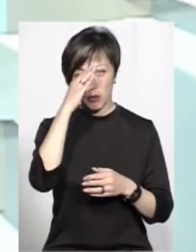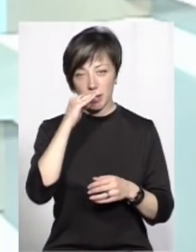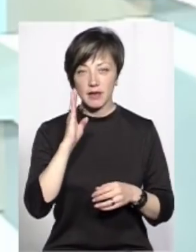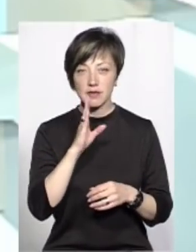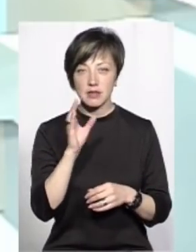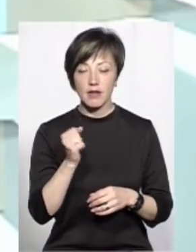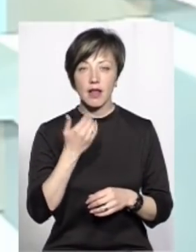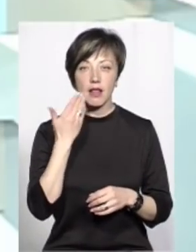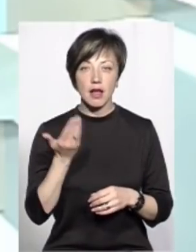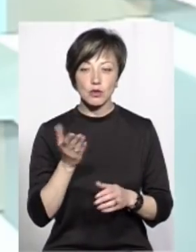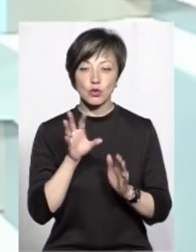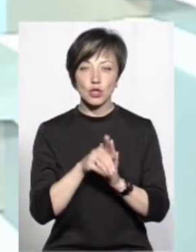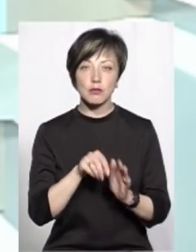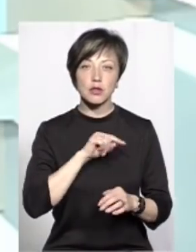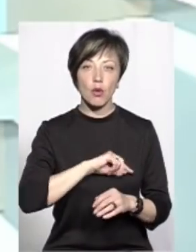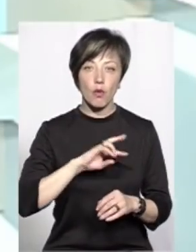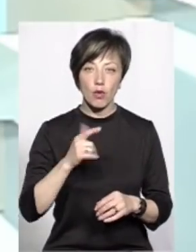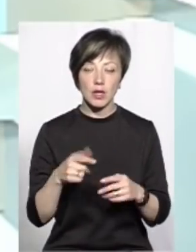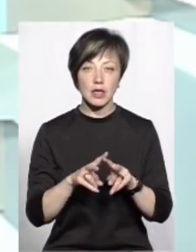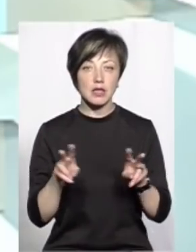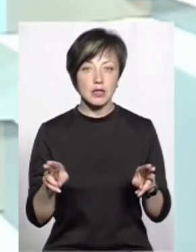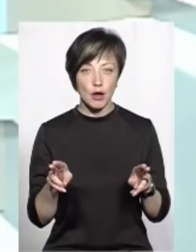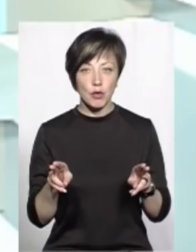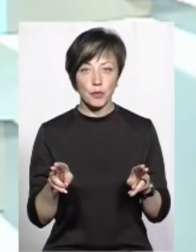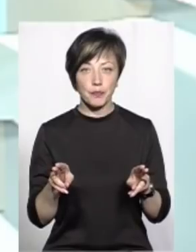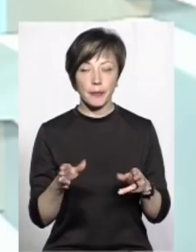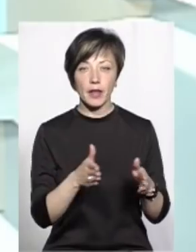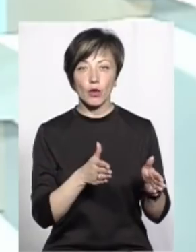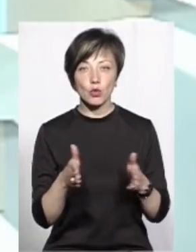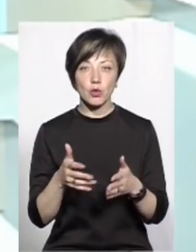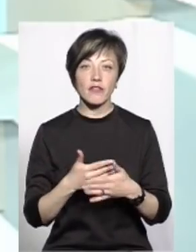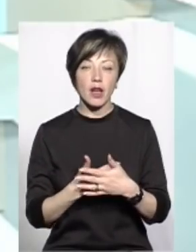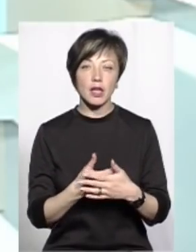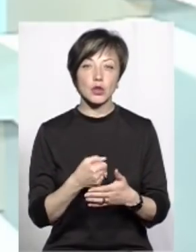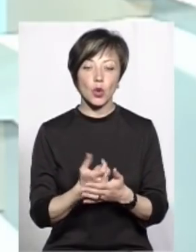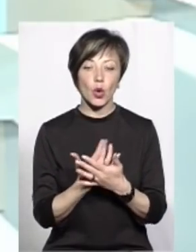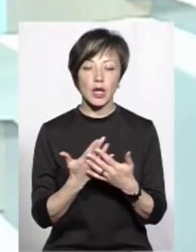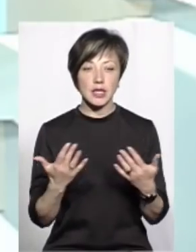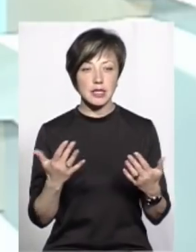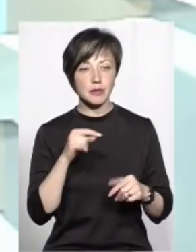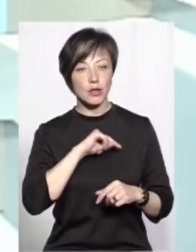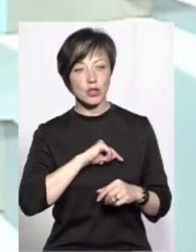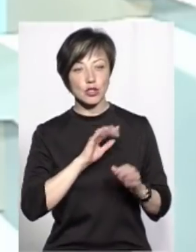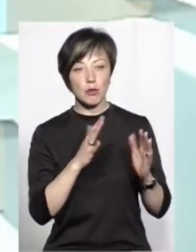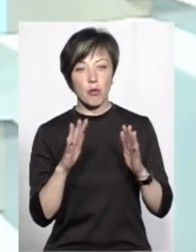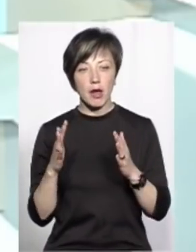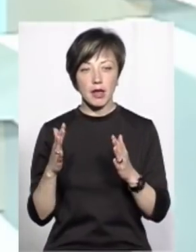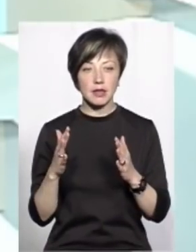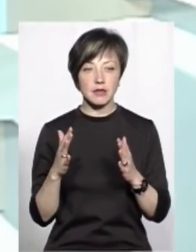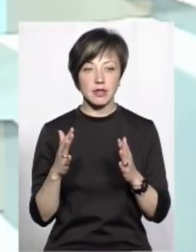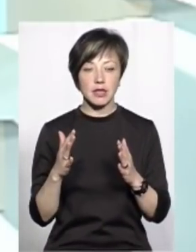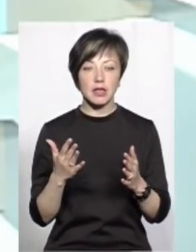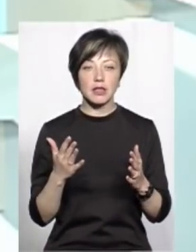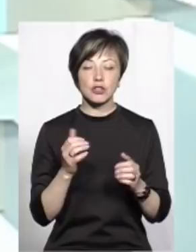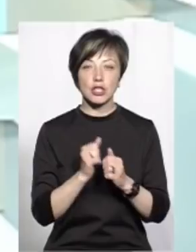лекції, долучаються психологи, які так само готують вагітних до різних там психологічних моментів, з